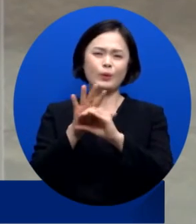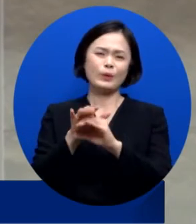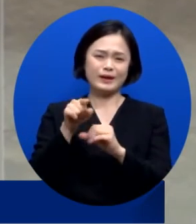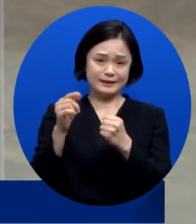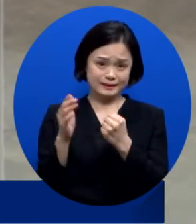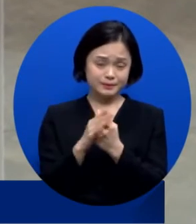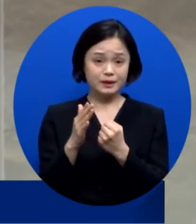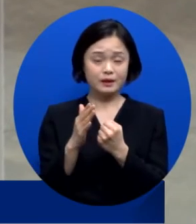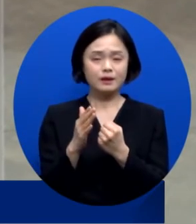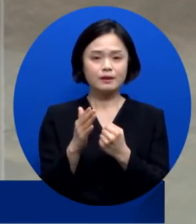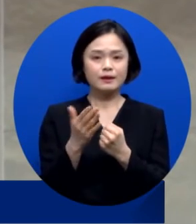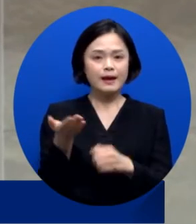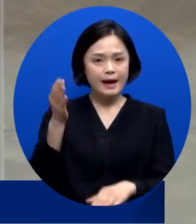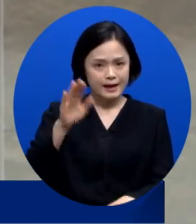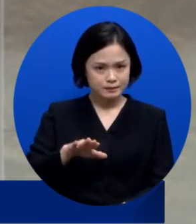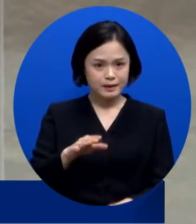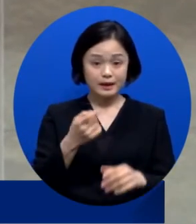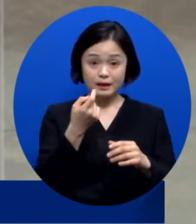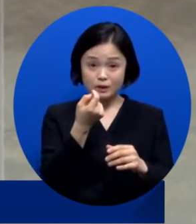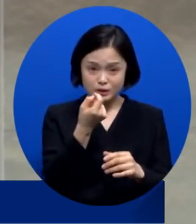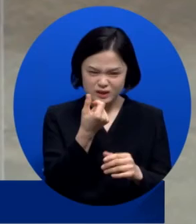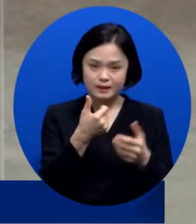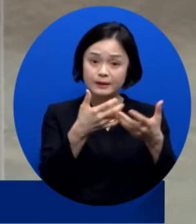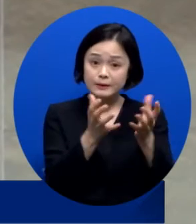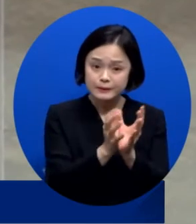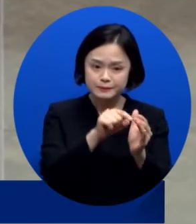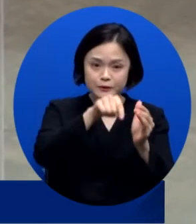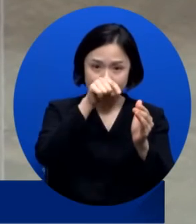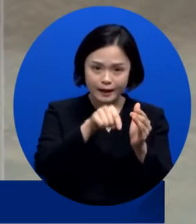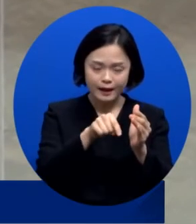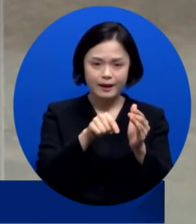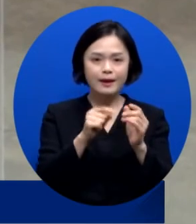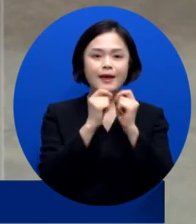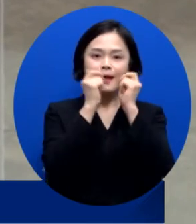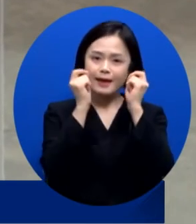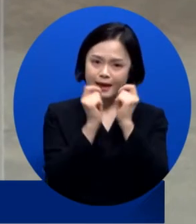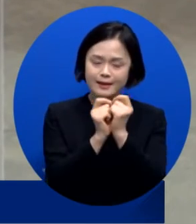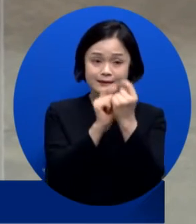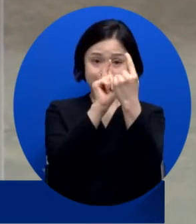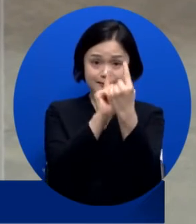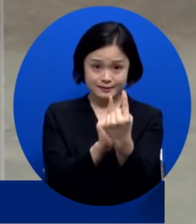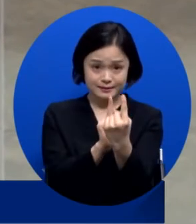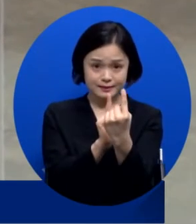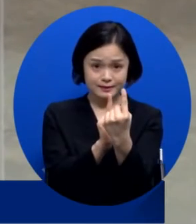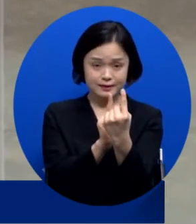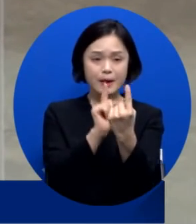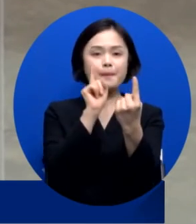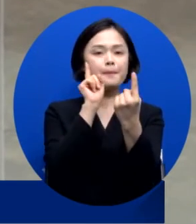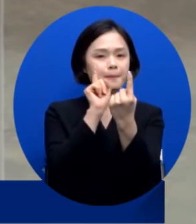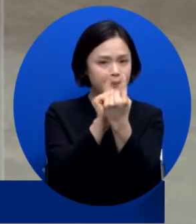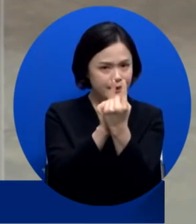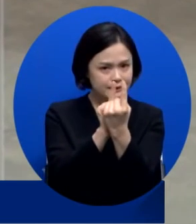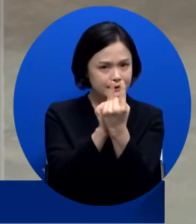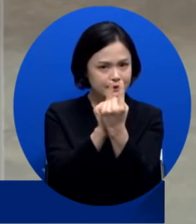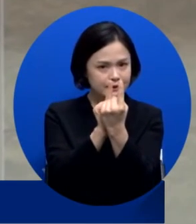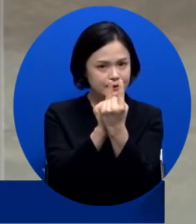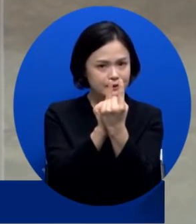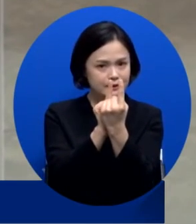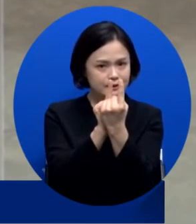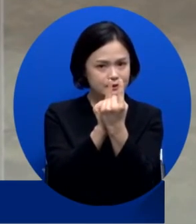하긴 어렵지만 소그룹 멤버들 중에서 개인적으로 뭐 1대1이나 뭐 이 정도 허용되는 한도